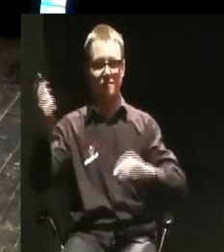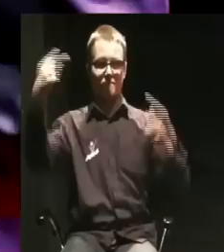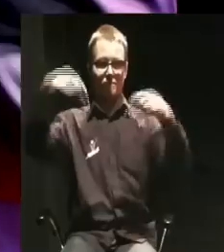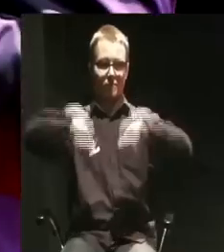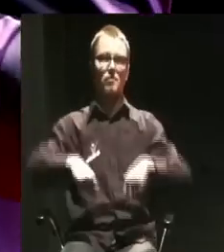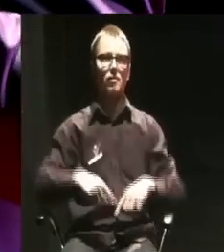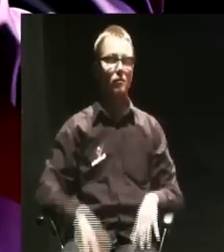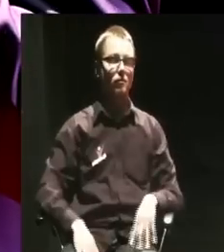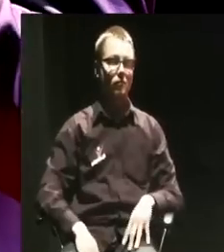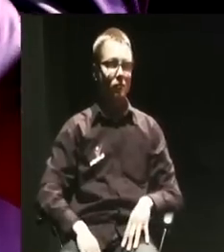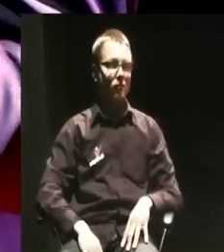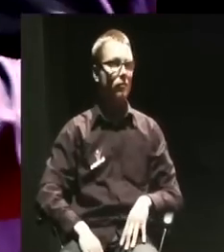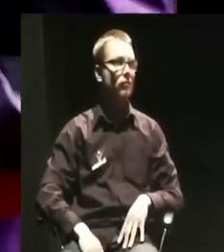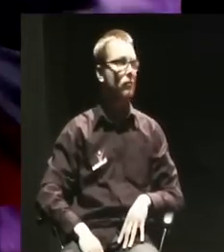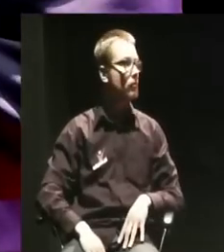bardziej